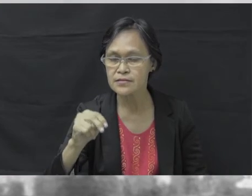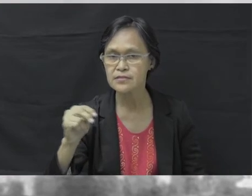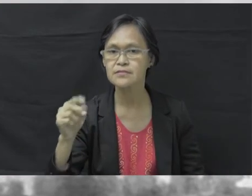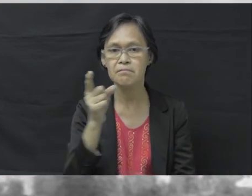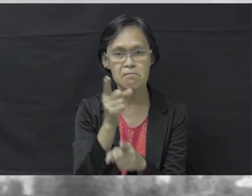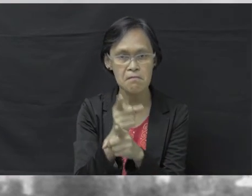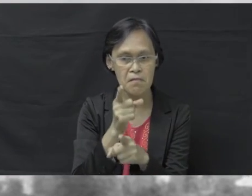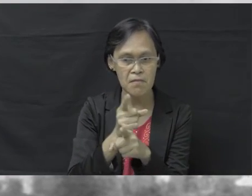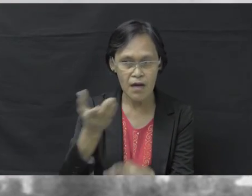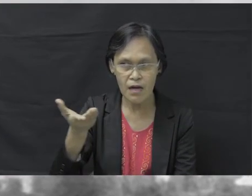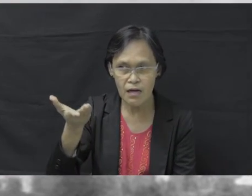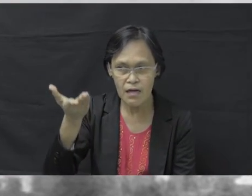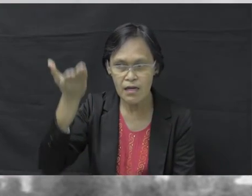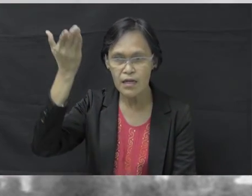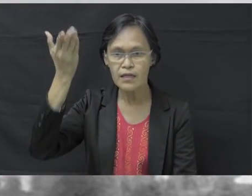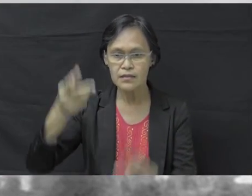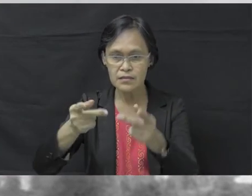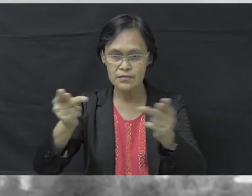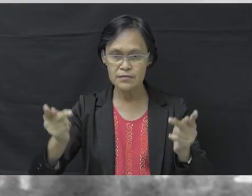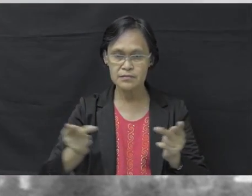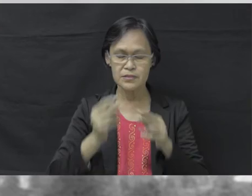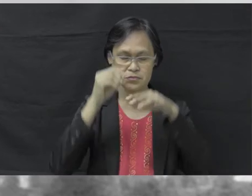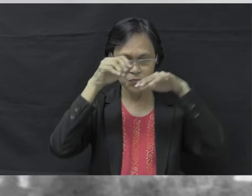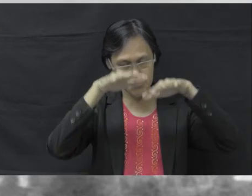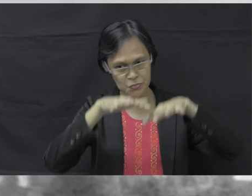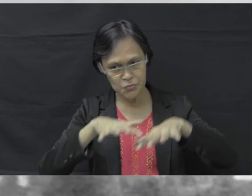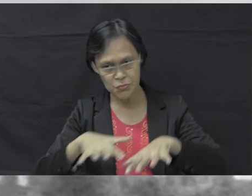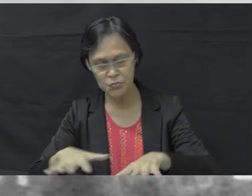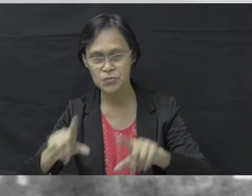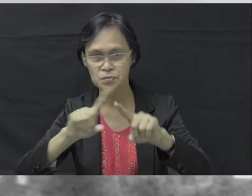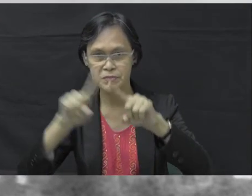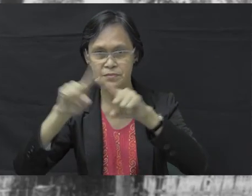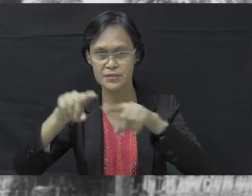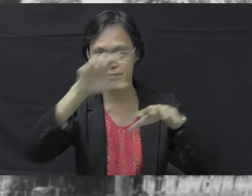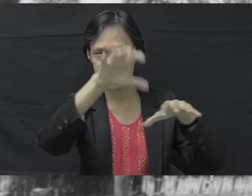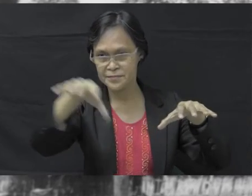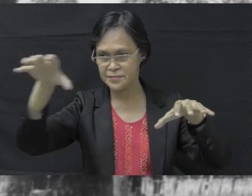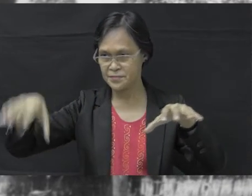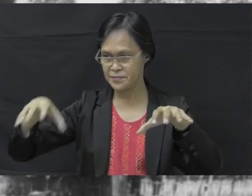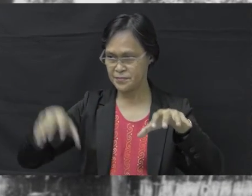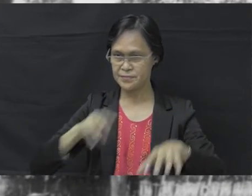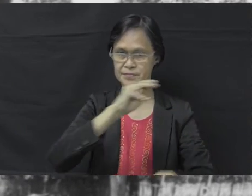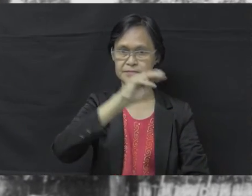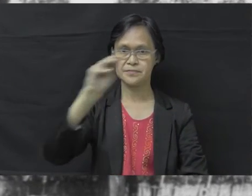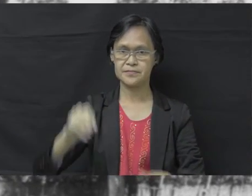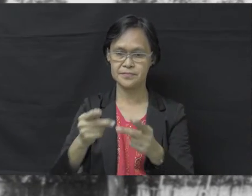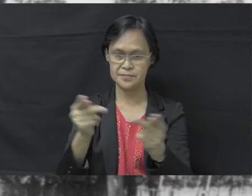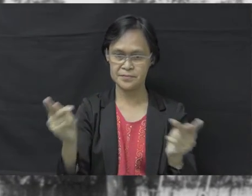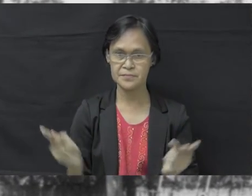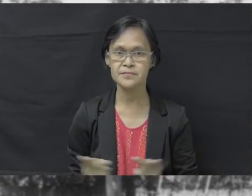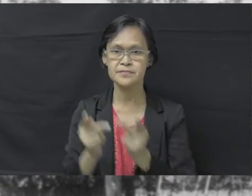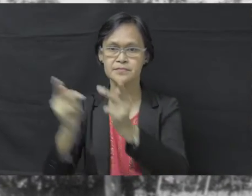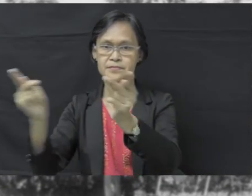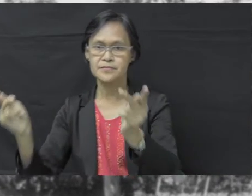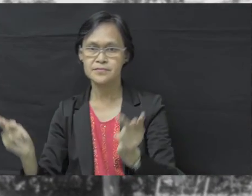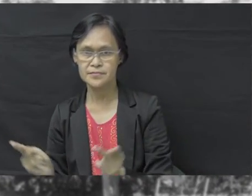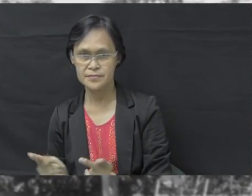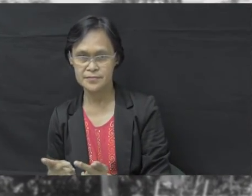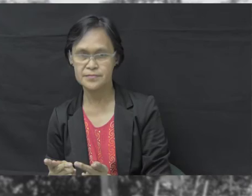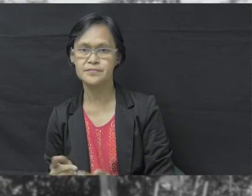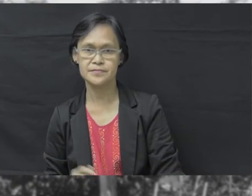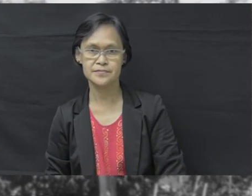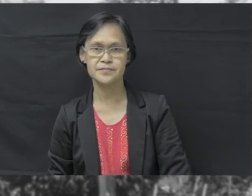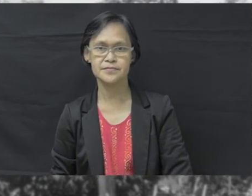Kinailangan ding sapat ang taas ng lugar upang mapadaloy ang tubig sa iba't ibang lugar sa Maynila.